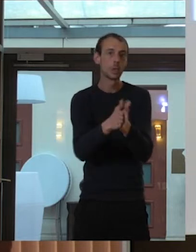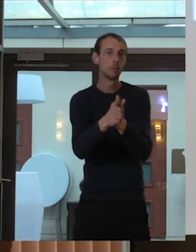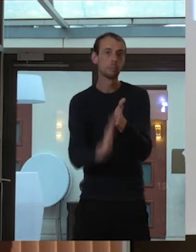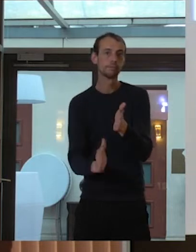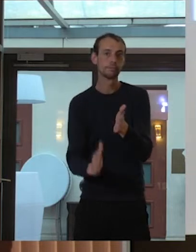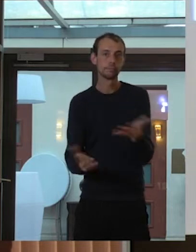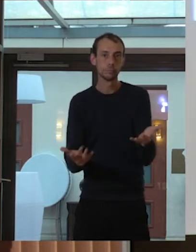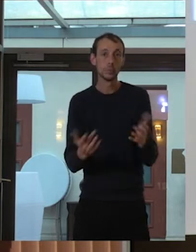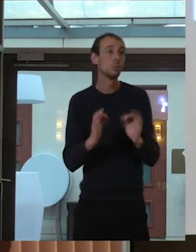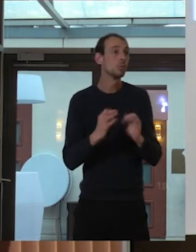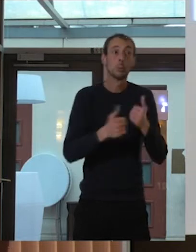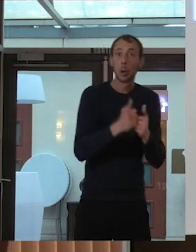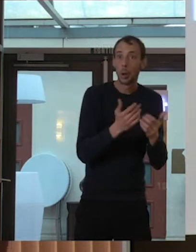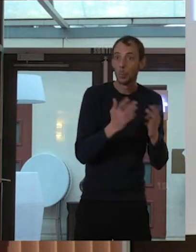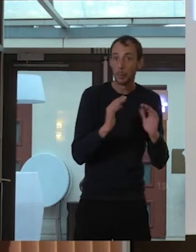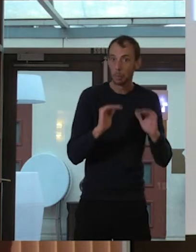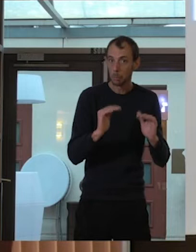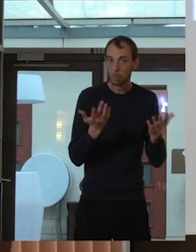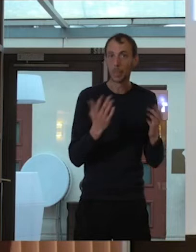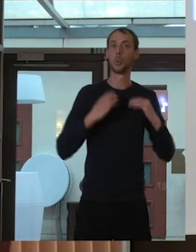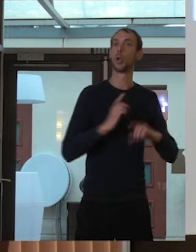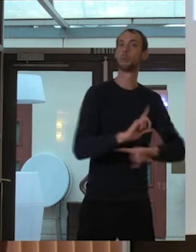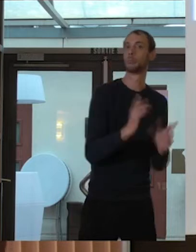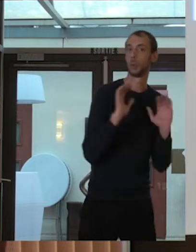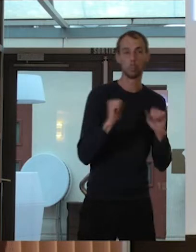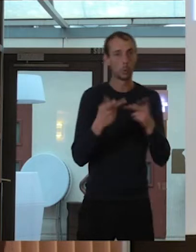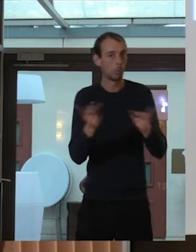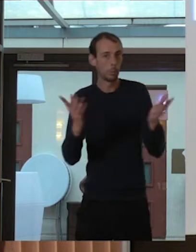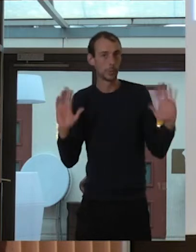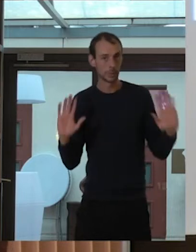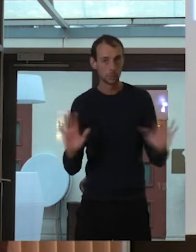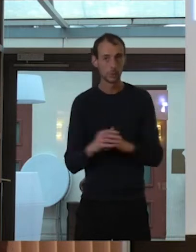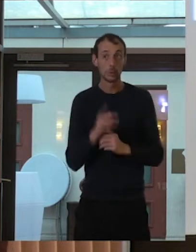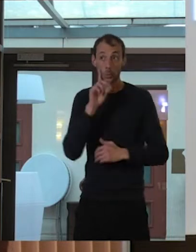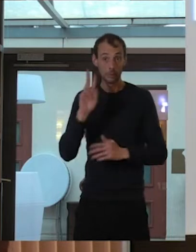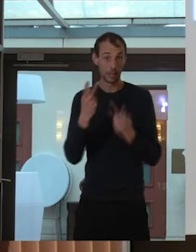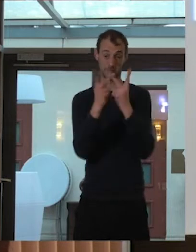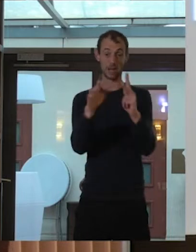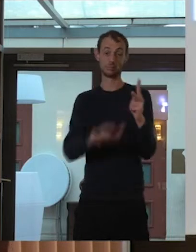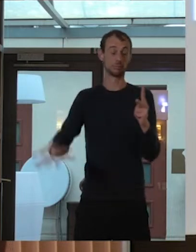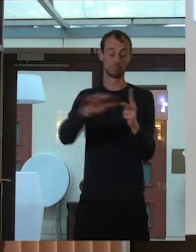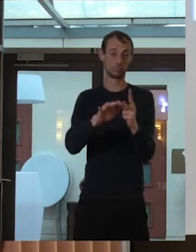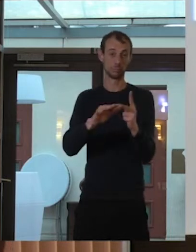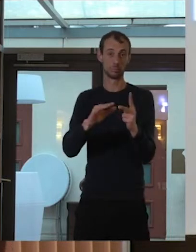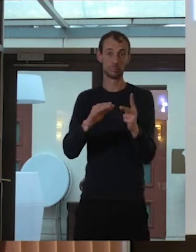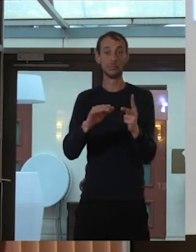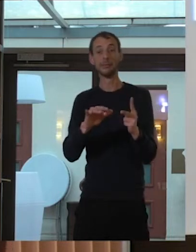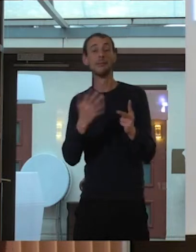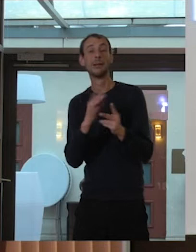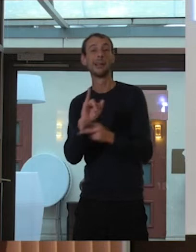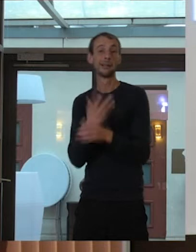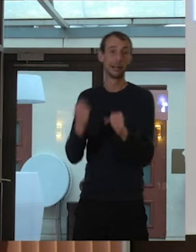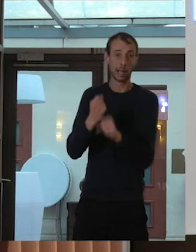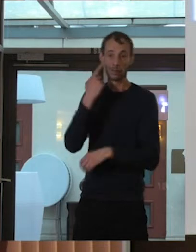public, car oui, la ville, notre ville, est faite par des hommes et pour les hommes et n'a pas été véritablement pensée